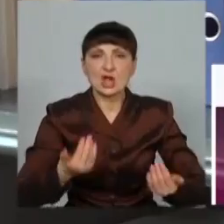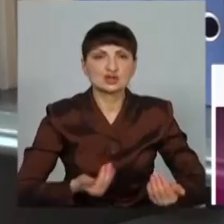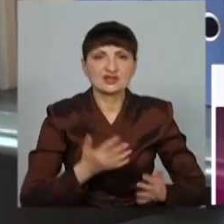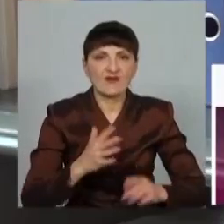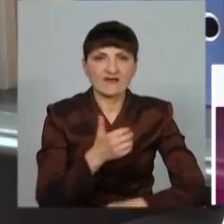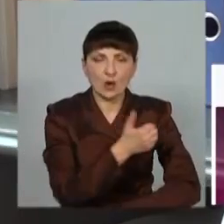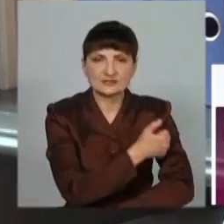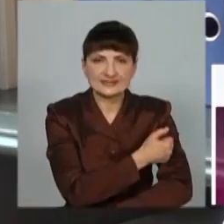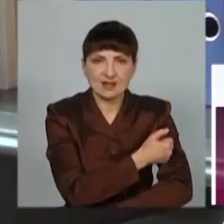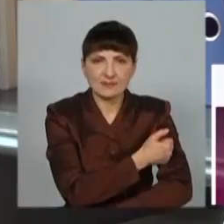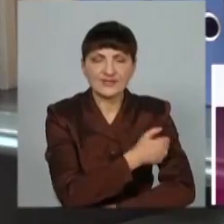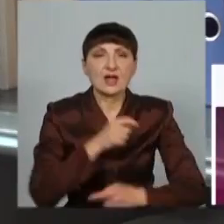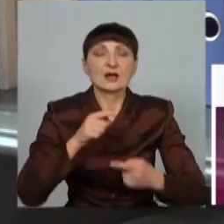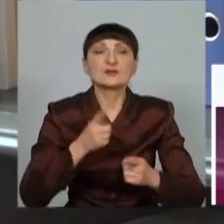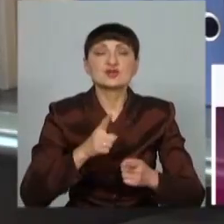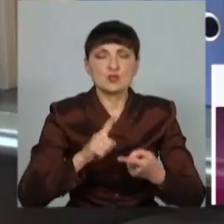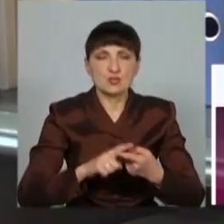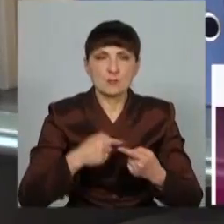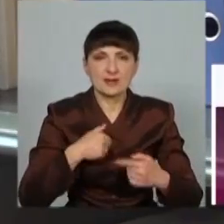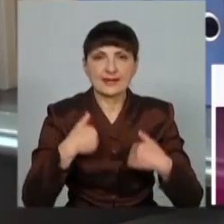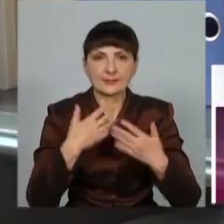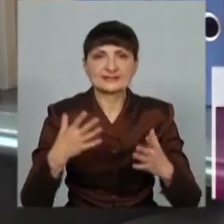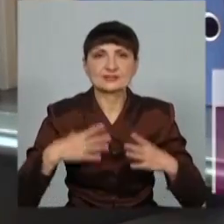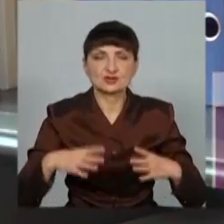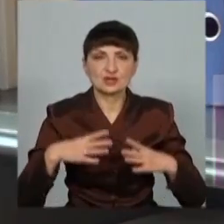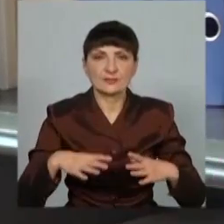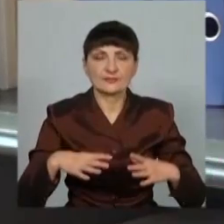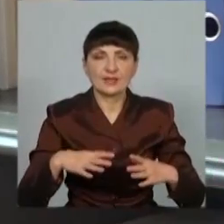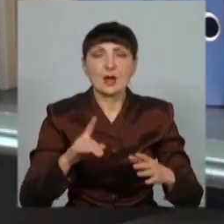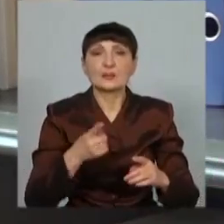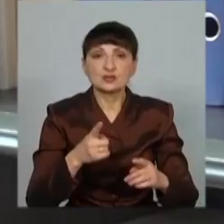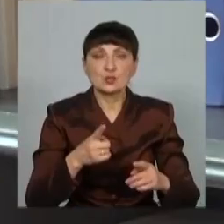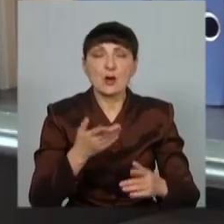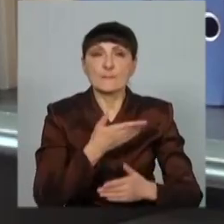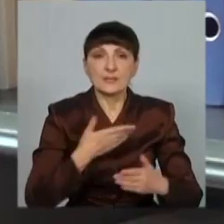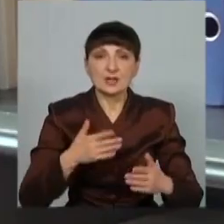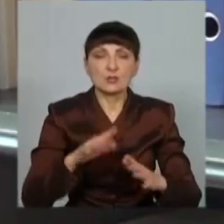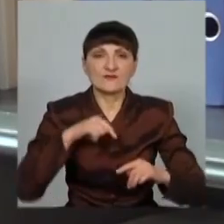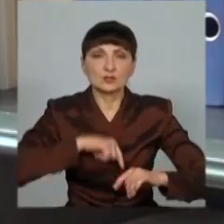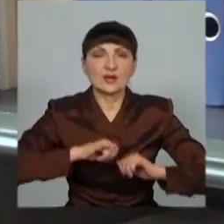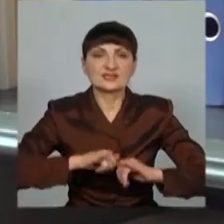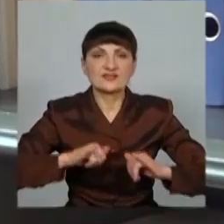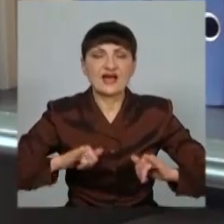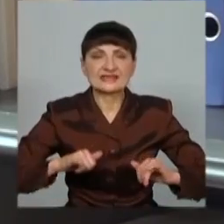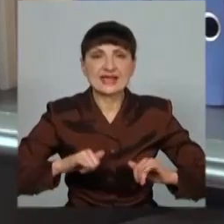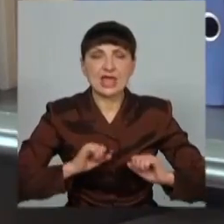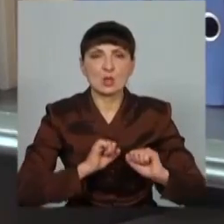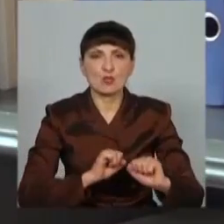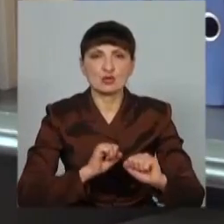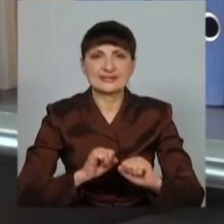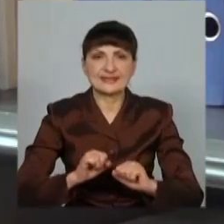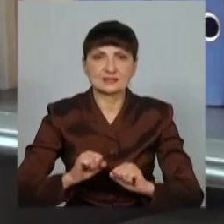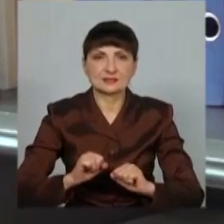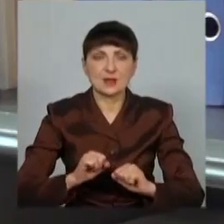вакцины. Потому что в связи с чем это мы, такая идет рекомендация? Она идет в связи с тем, что мы развиваем хорошо иммунитет, да?